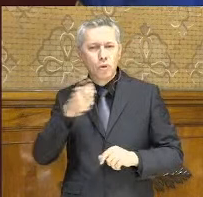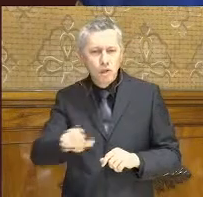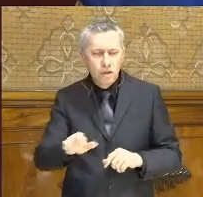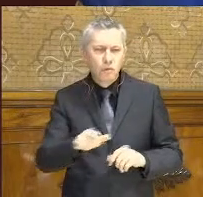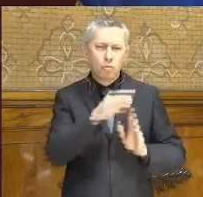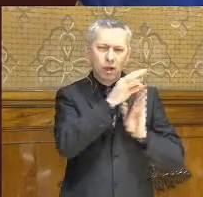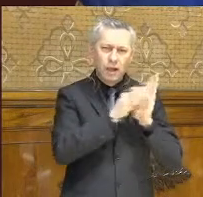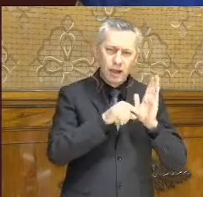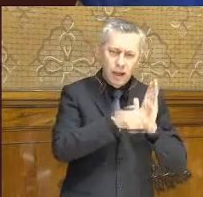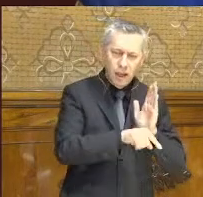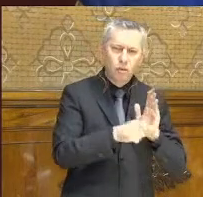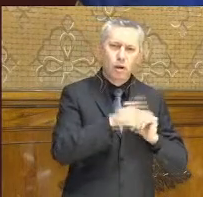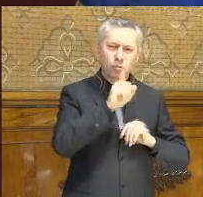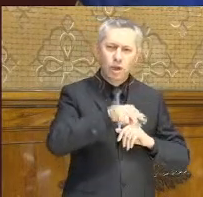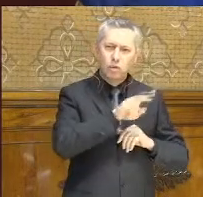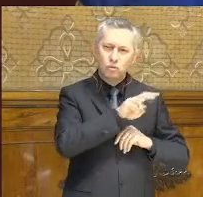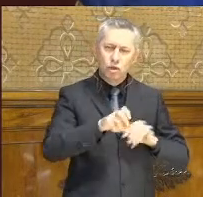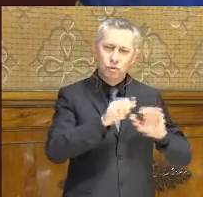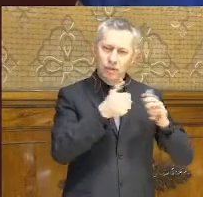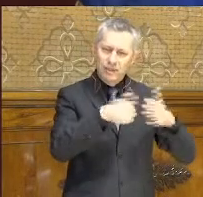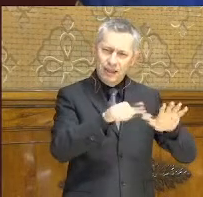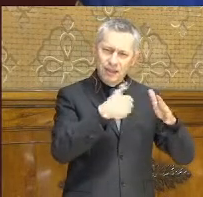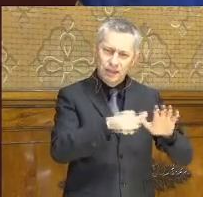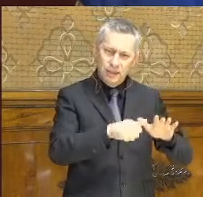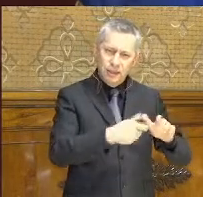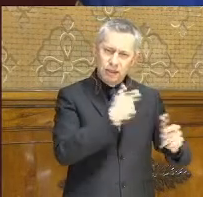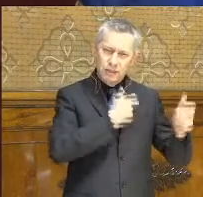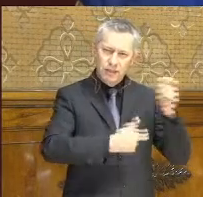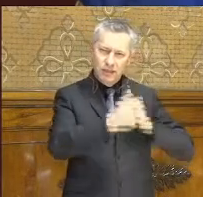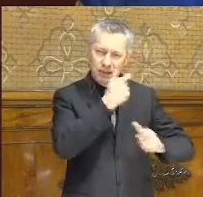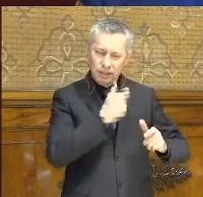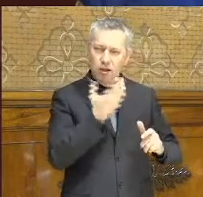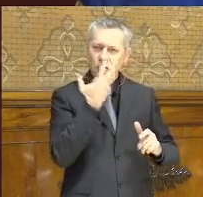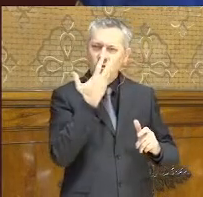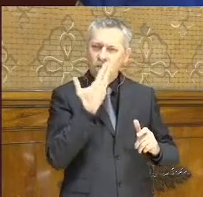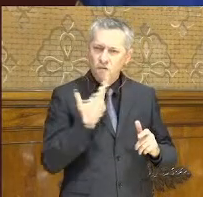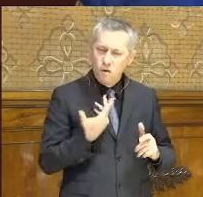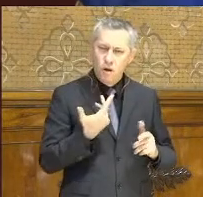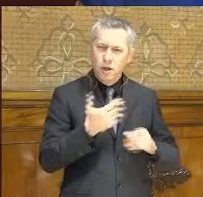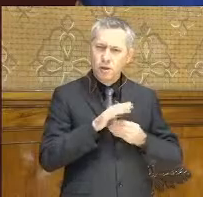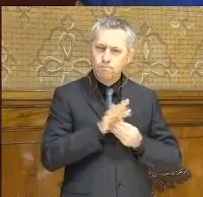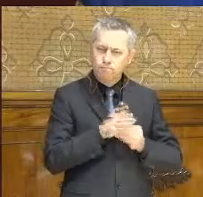norme statutarie del 1216 che ledevano in modo intollerabile